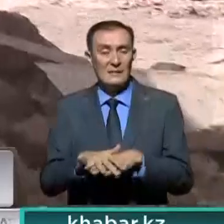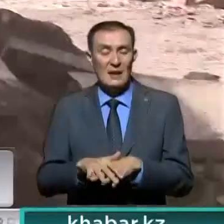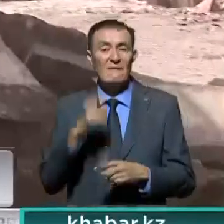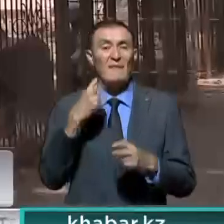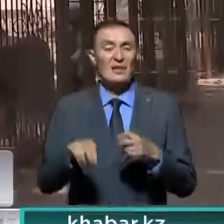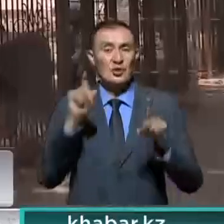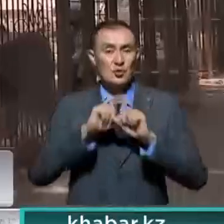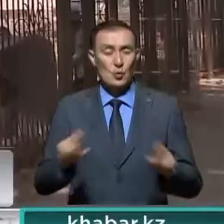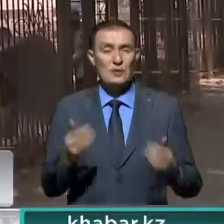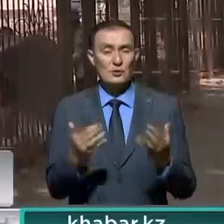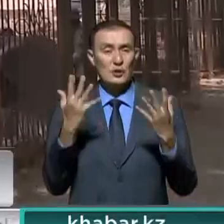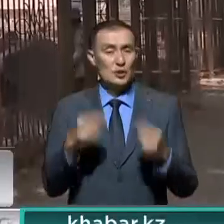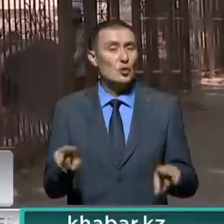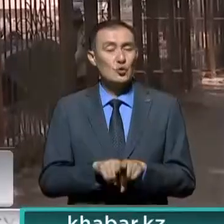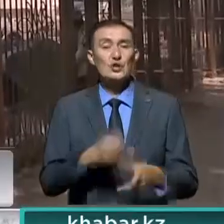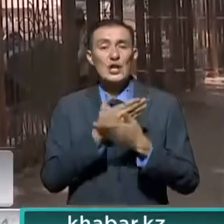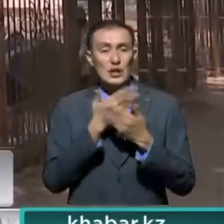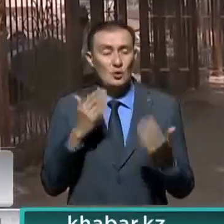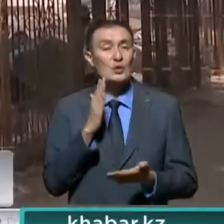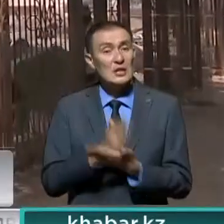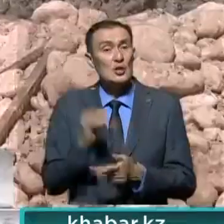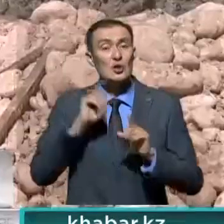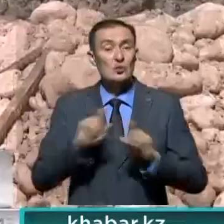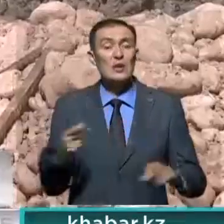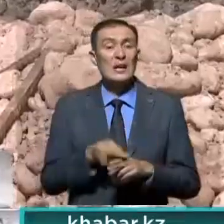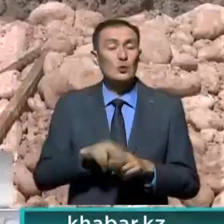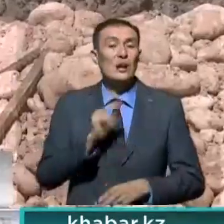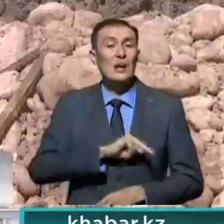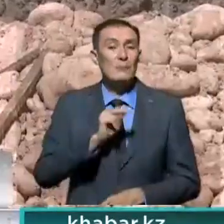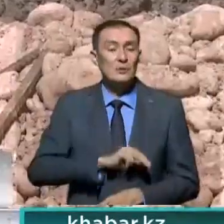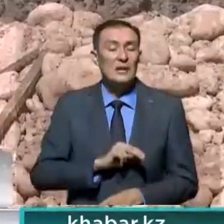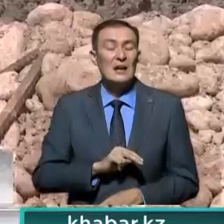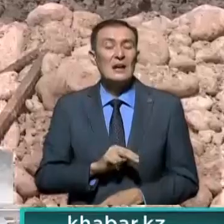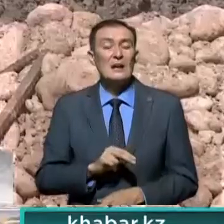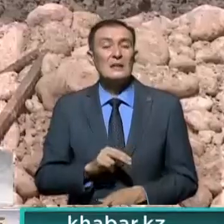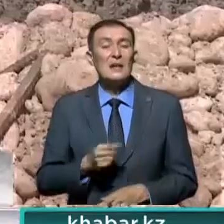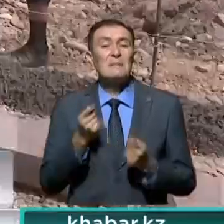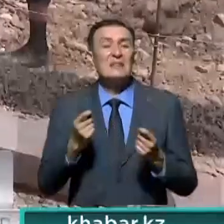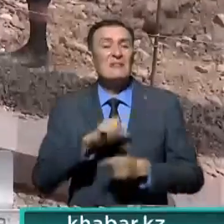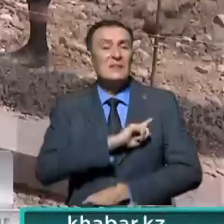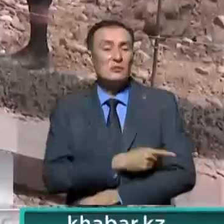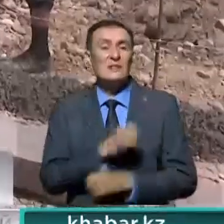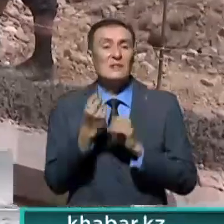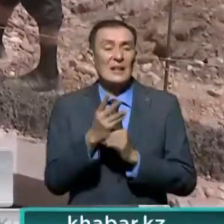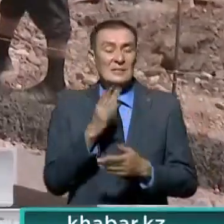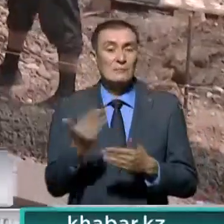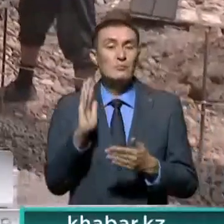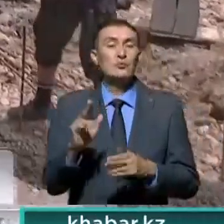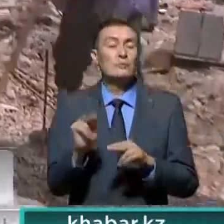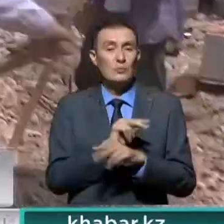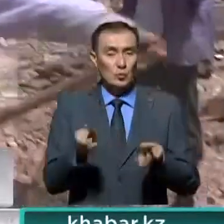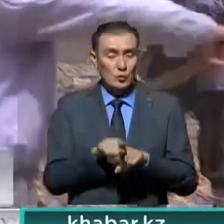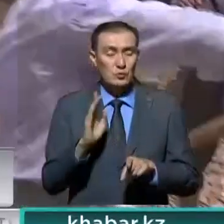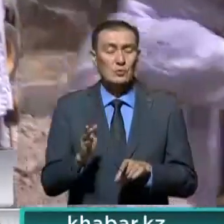мегаполисе на сегодняшний день тоже нет, но есть учебные заведения, которые работают на пределе возможностей. Таких 12. Их планируют